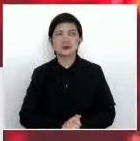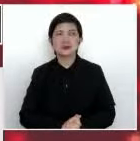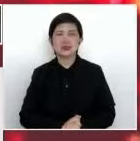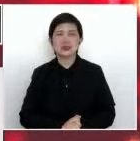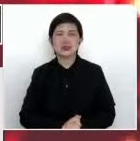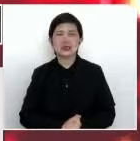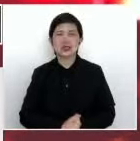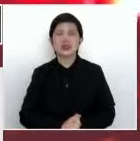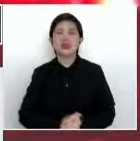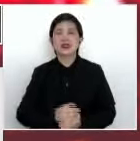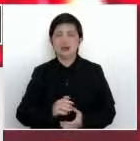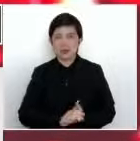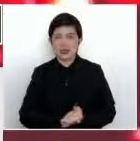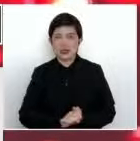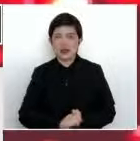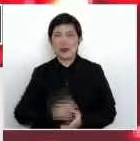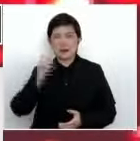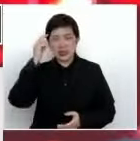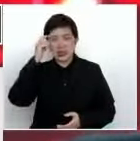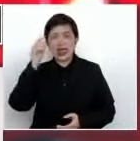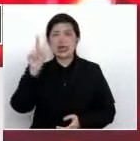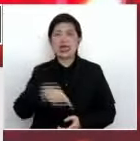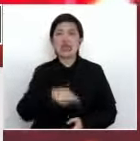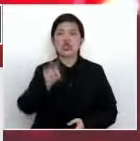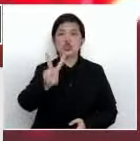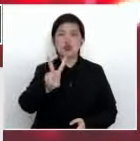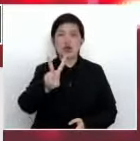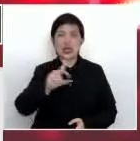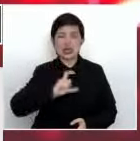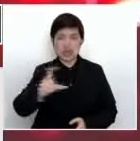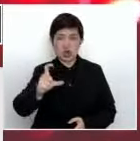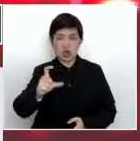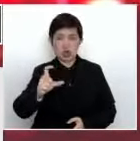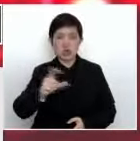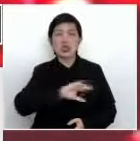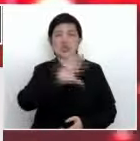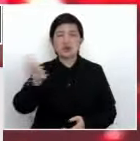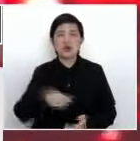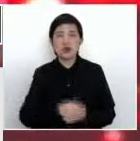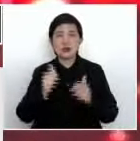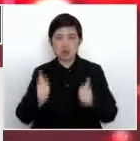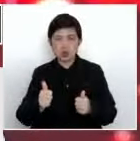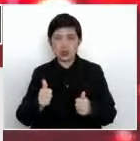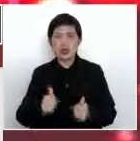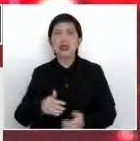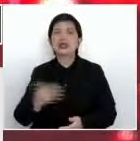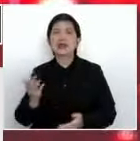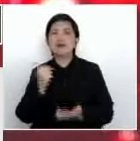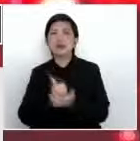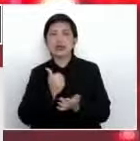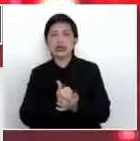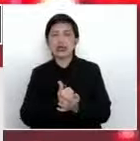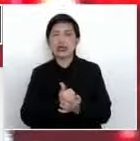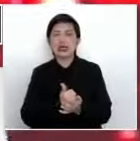pendapat dari kedua paslon tidak salah semua benar hanya yang diperlukan adalah prioritas